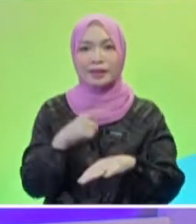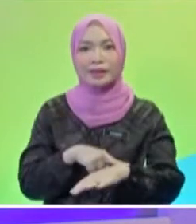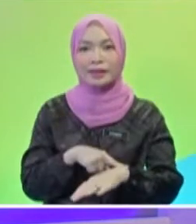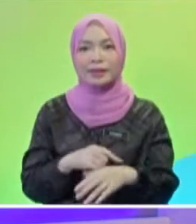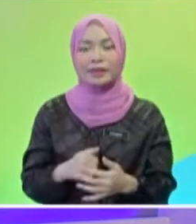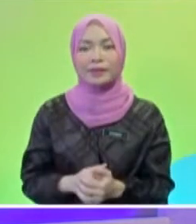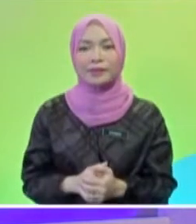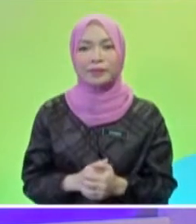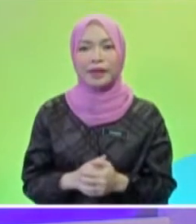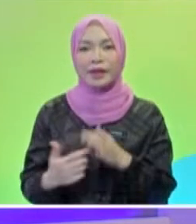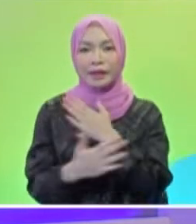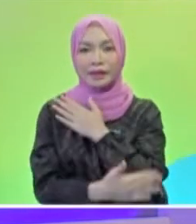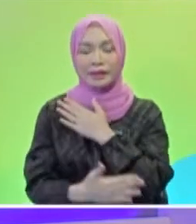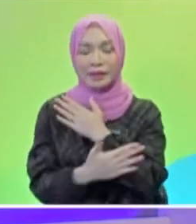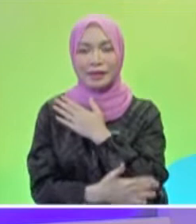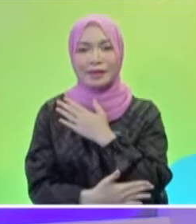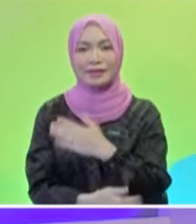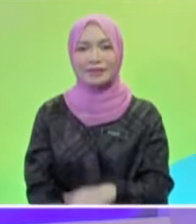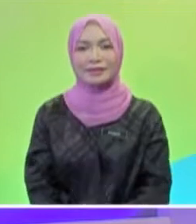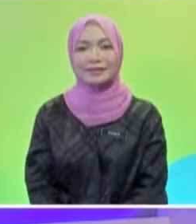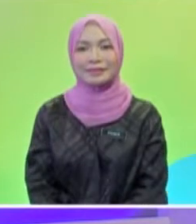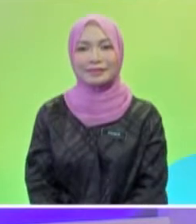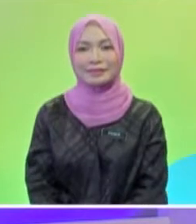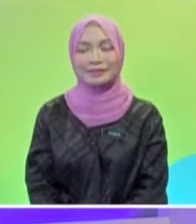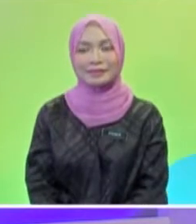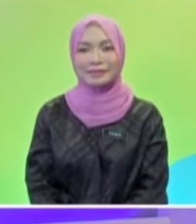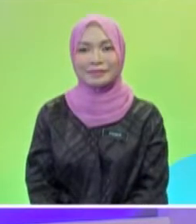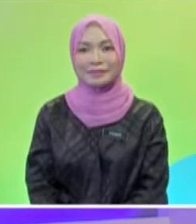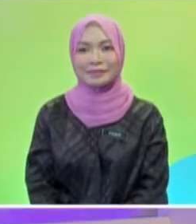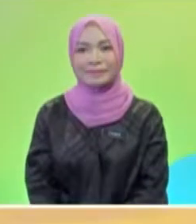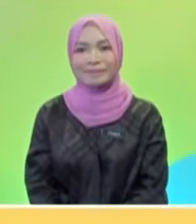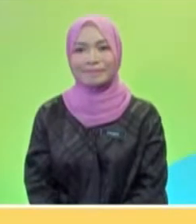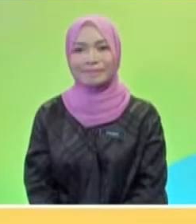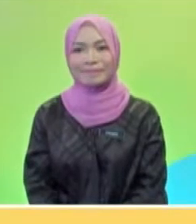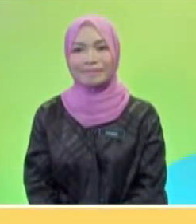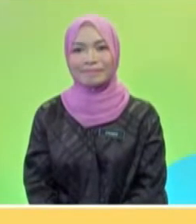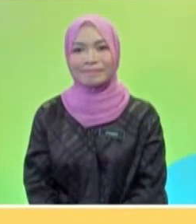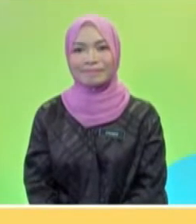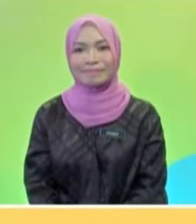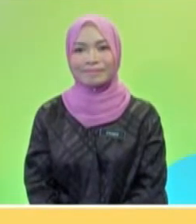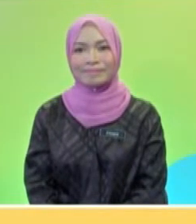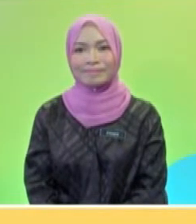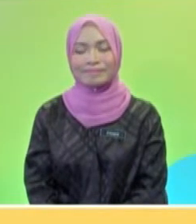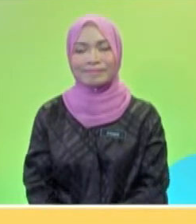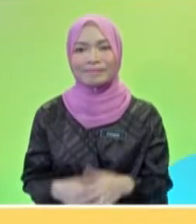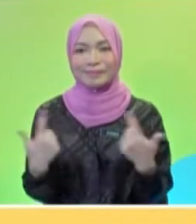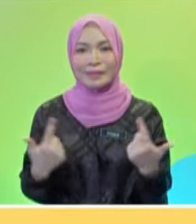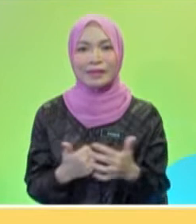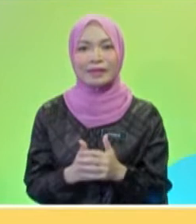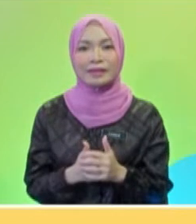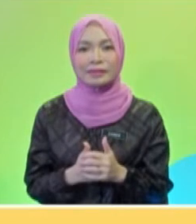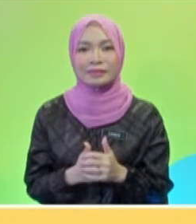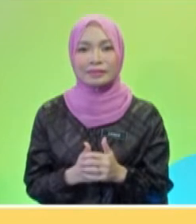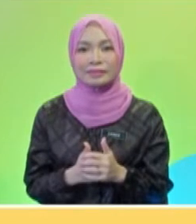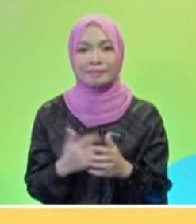tak the yang kita bagi contohlah yang utama merinding ada tersebut yang pertama adalah guess asli Oke kita rujuk kepada